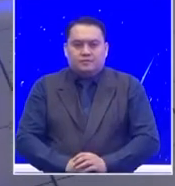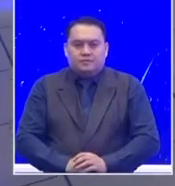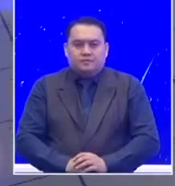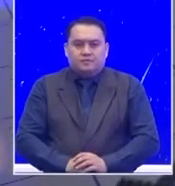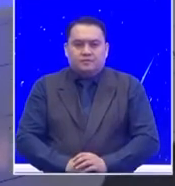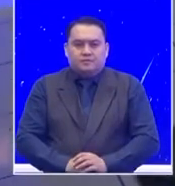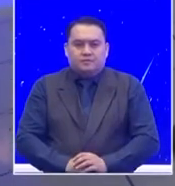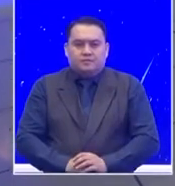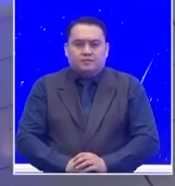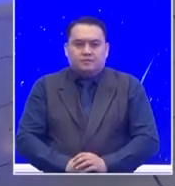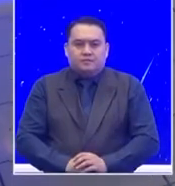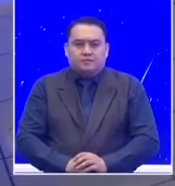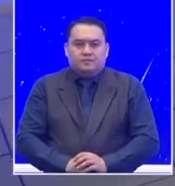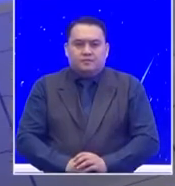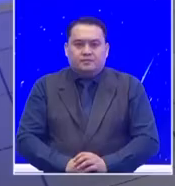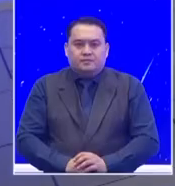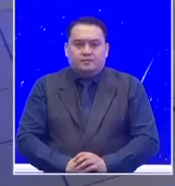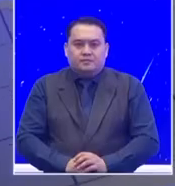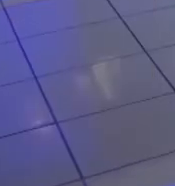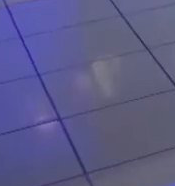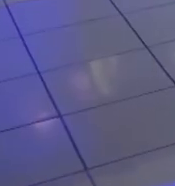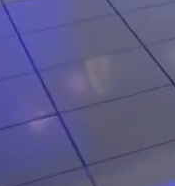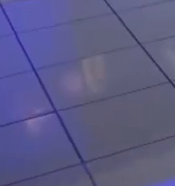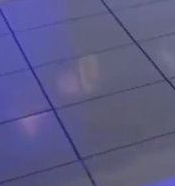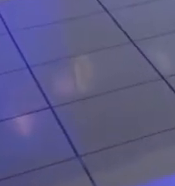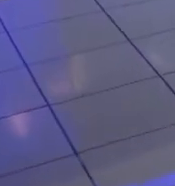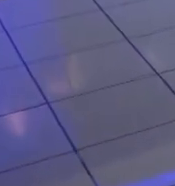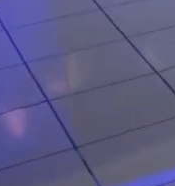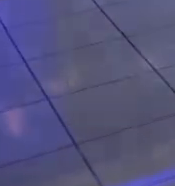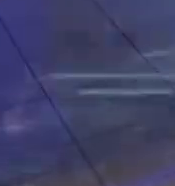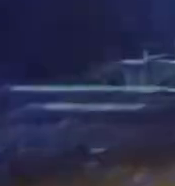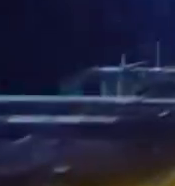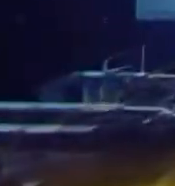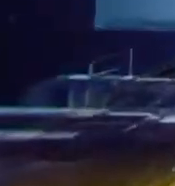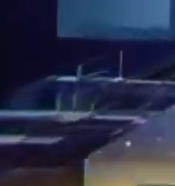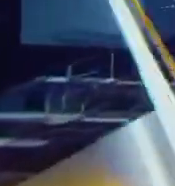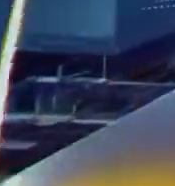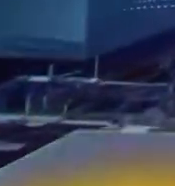свидания.